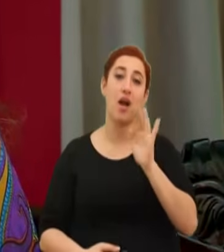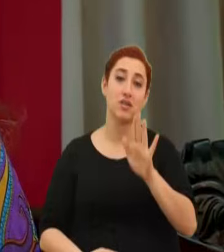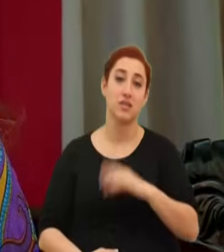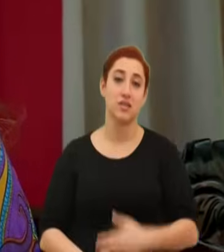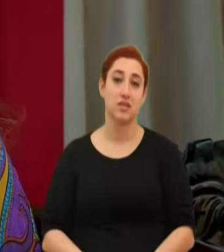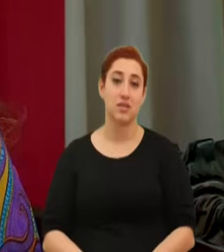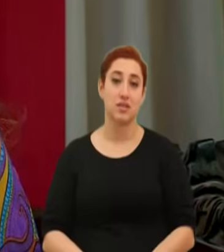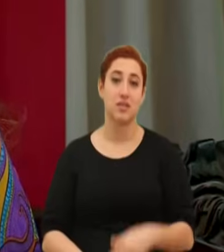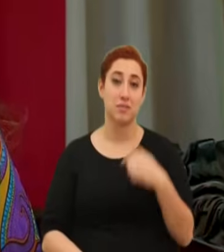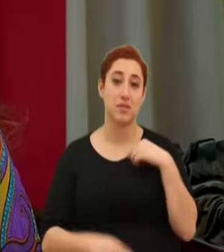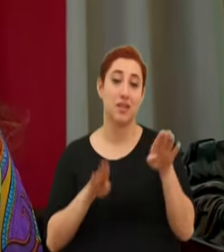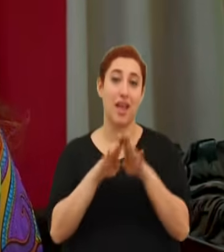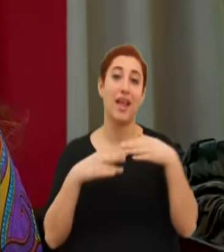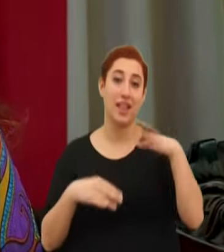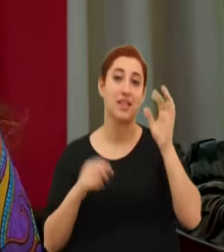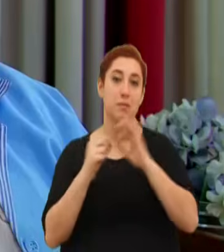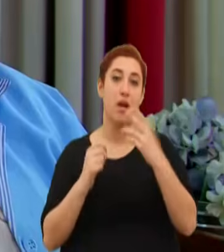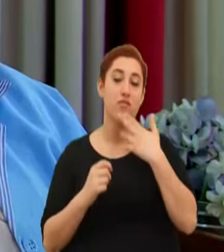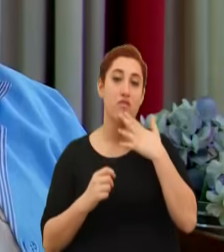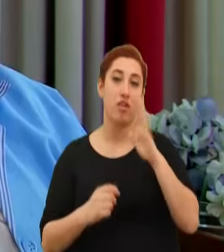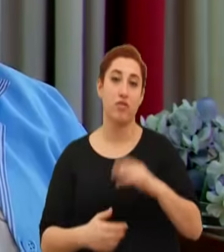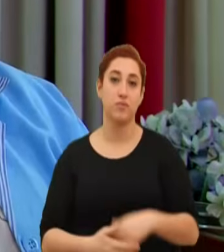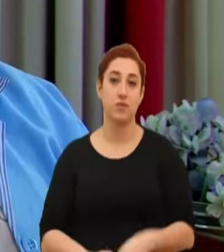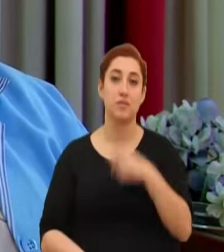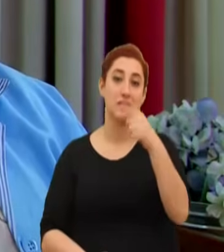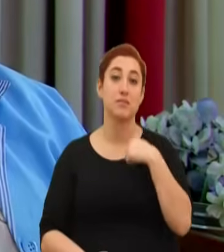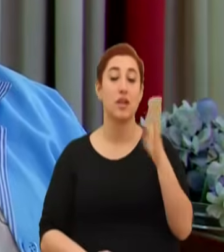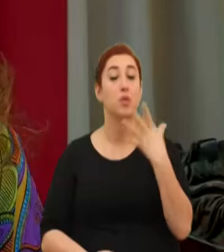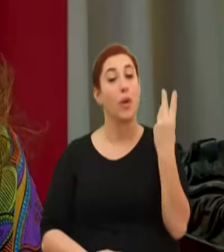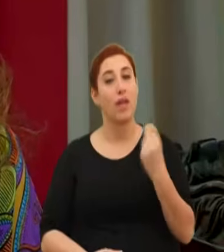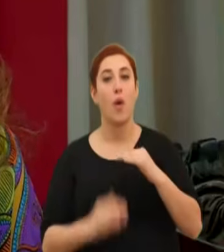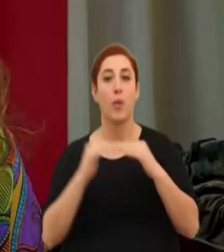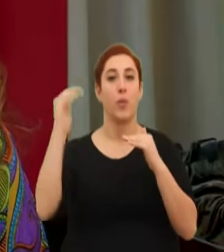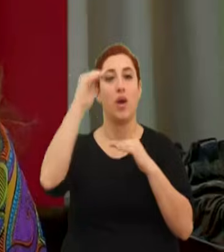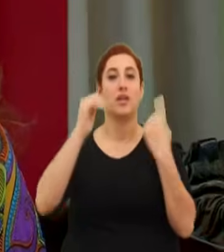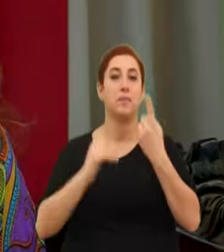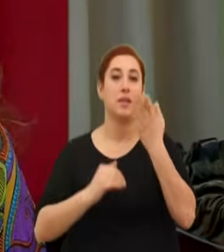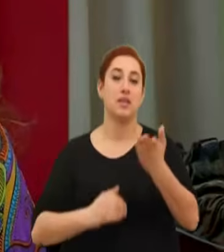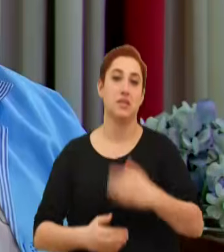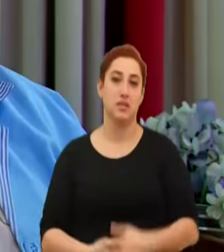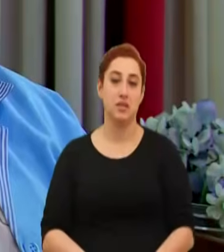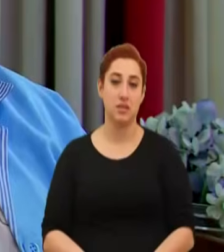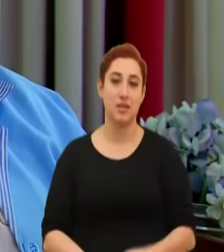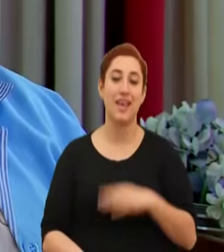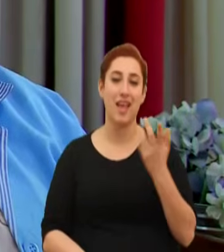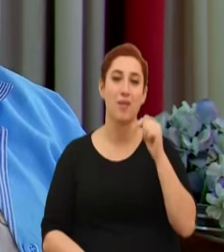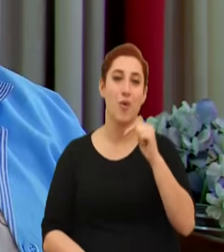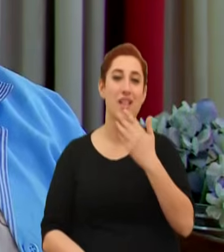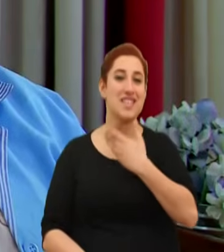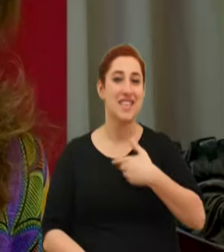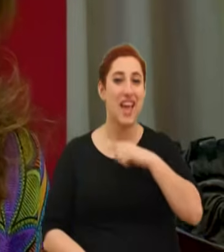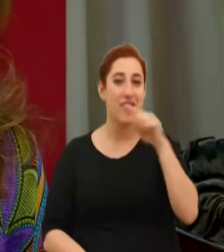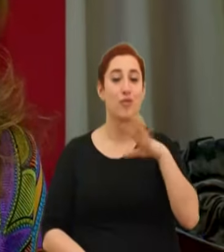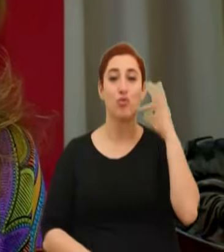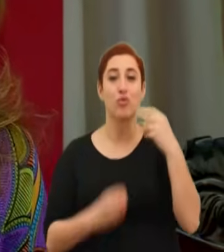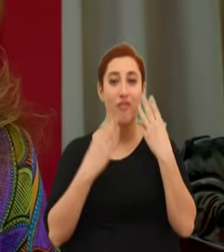Haklısınız. Biz denk değiliz Badire Hanımcığım. Siz bizden çok daha yukarıda bir yerdesiniz. Yani böyle